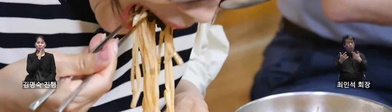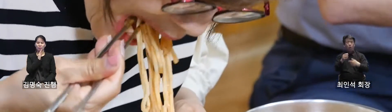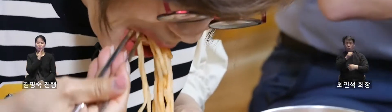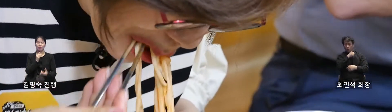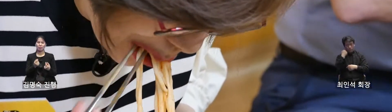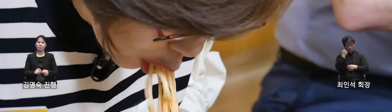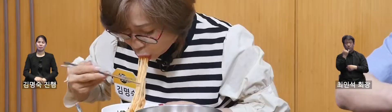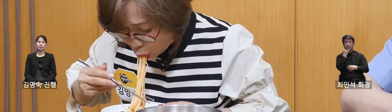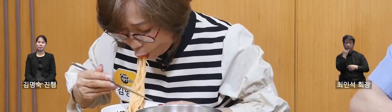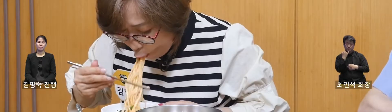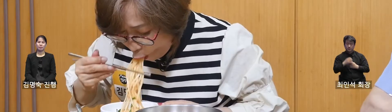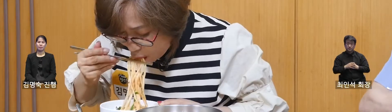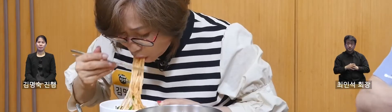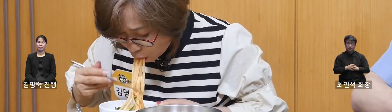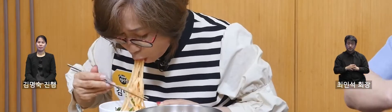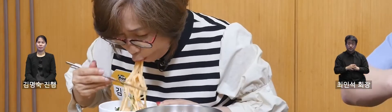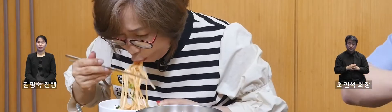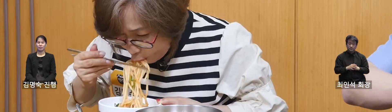예.